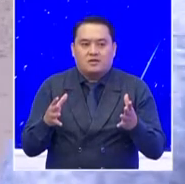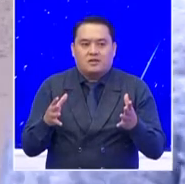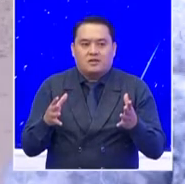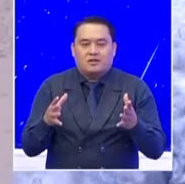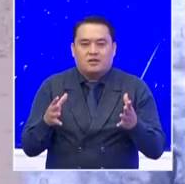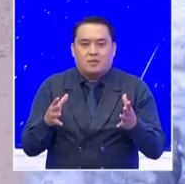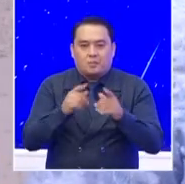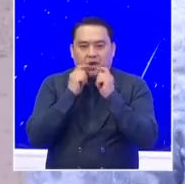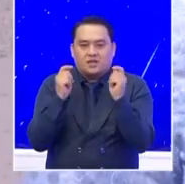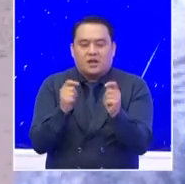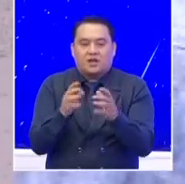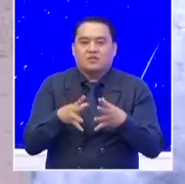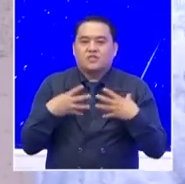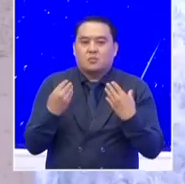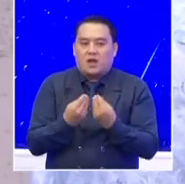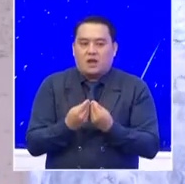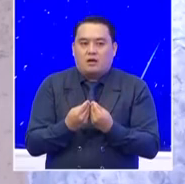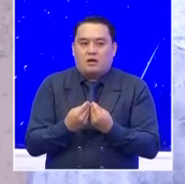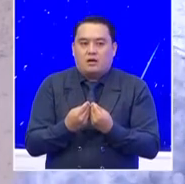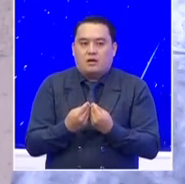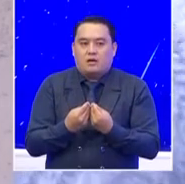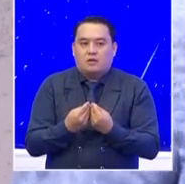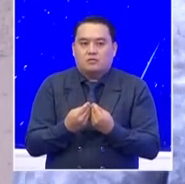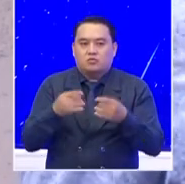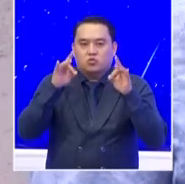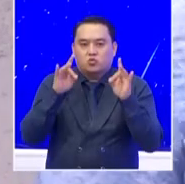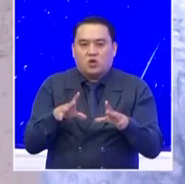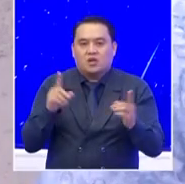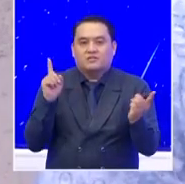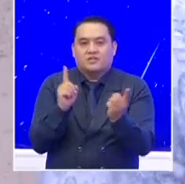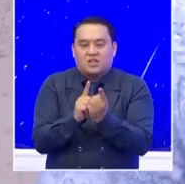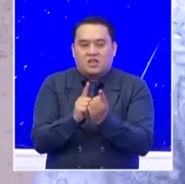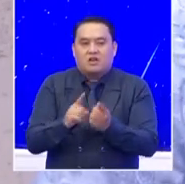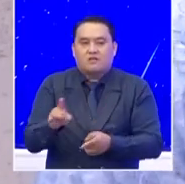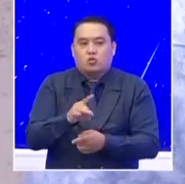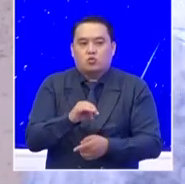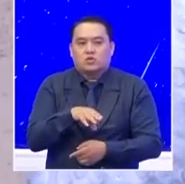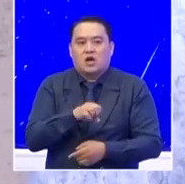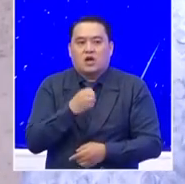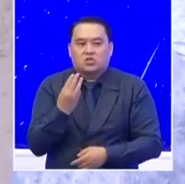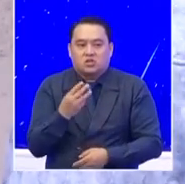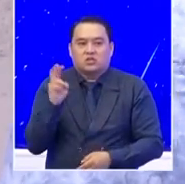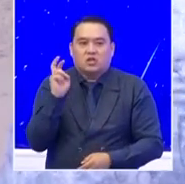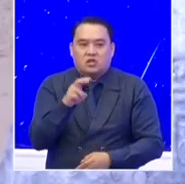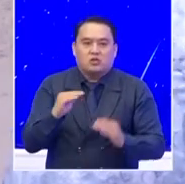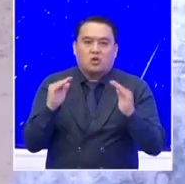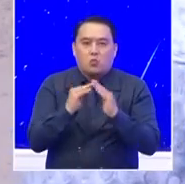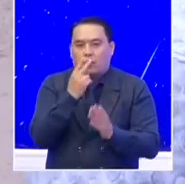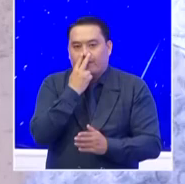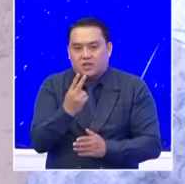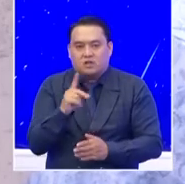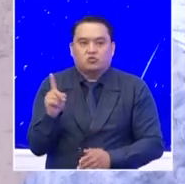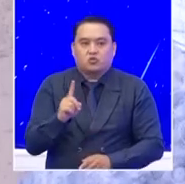небольшой подарок семье, которую мы случайно встретили, когда работали здесь, в районе, возле Нагаша, да, и заехали к ним домой и увидели,